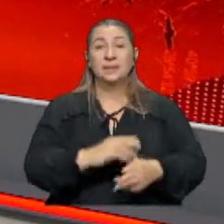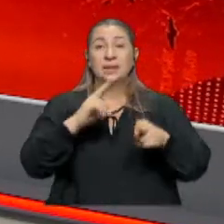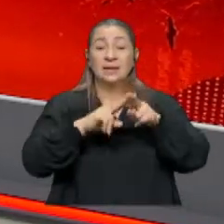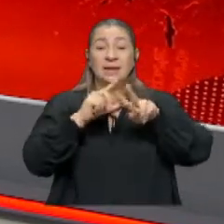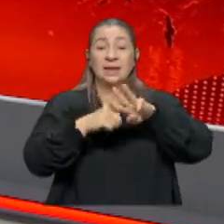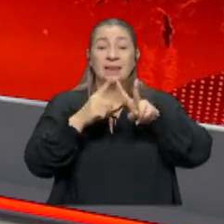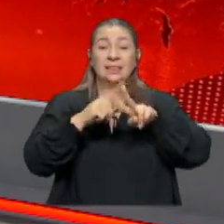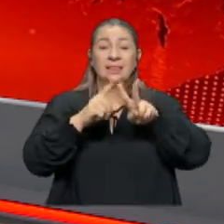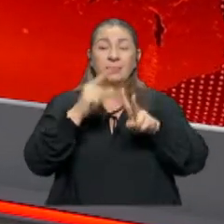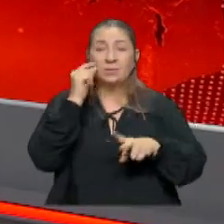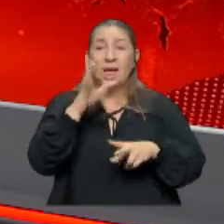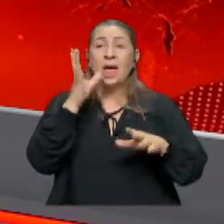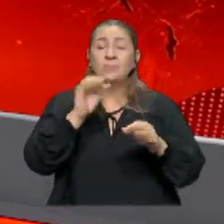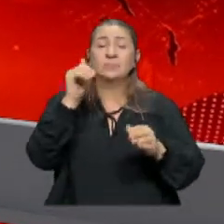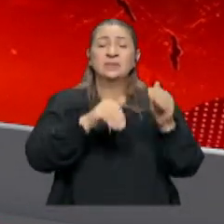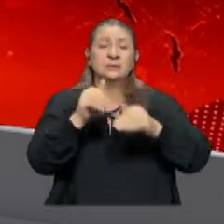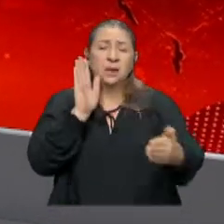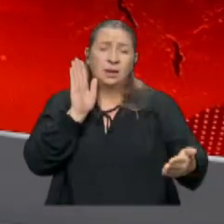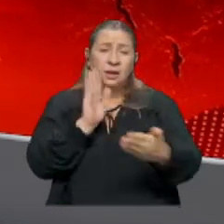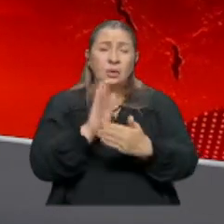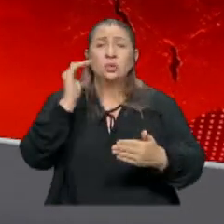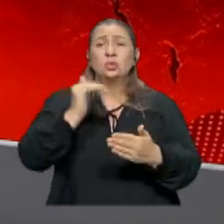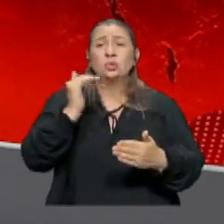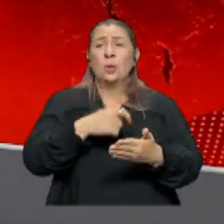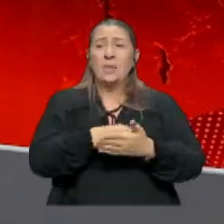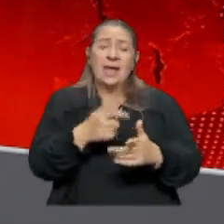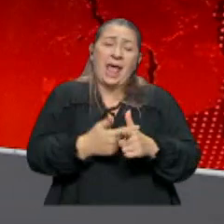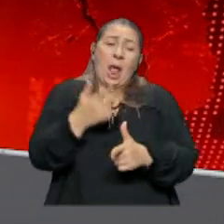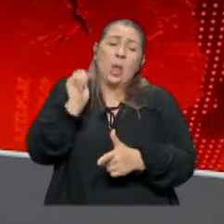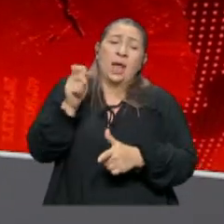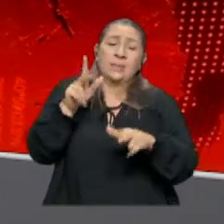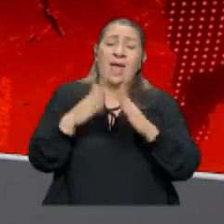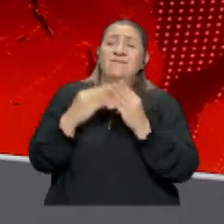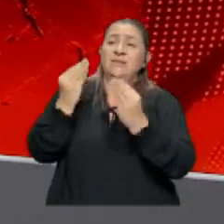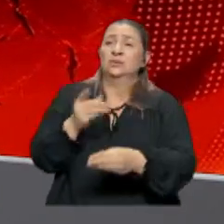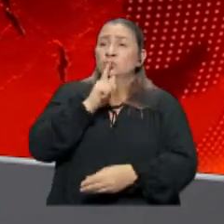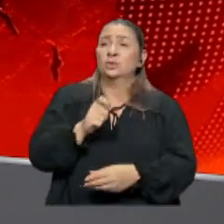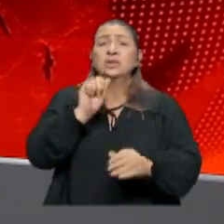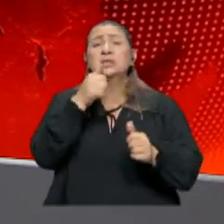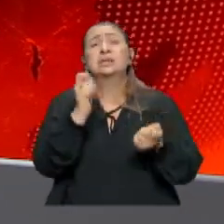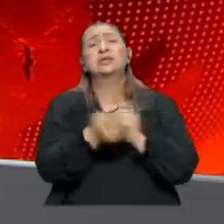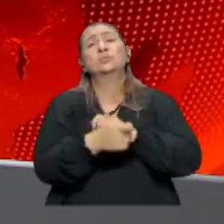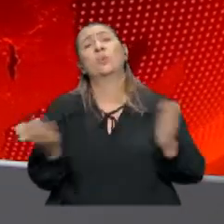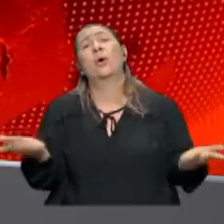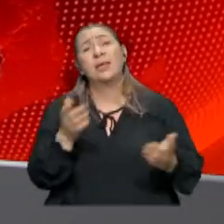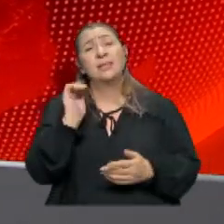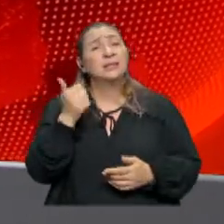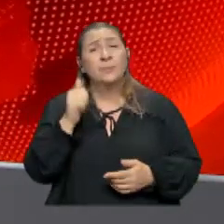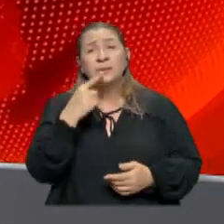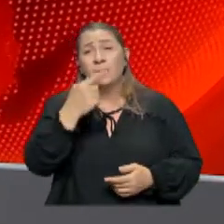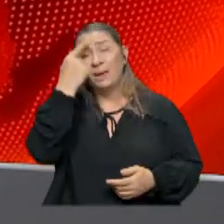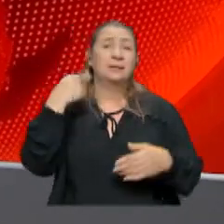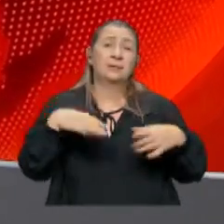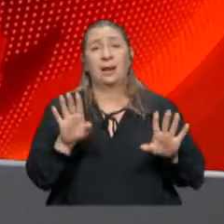Kenan Gürler Bey demiş ki her seçim dönemi yaklaştığında düşük maaşlıya kira öder gibi ev vereceğiz vaadi hiç değişmedi. Ne zaman dediğimizde de